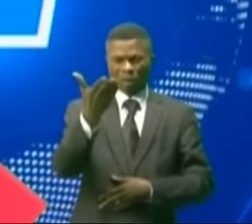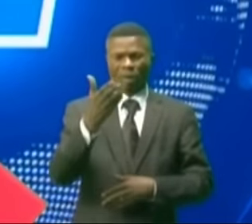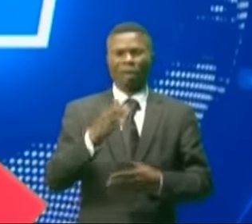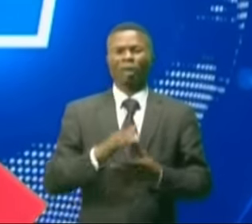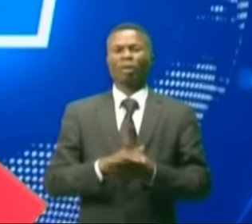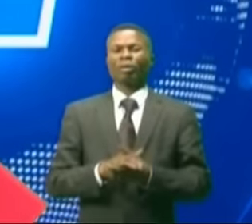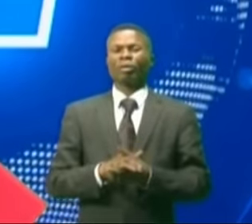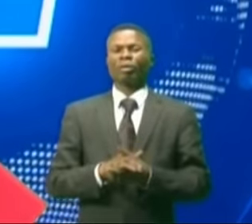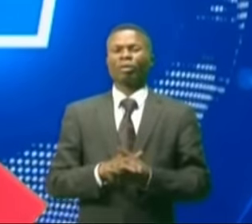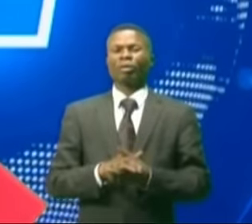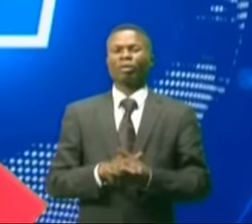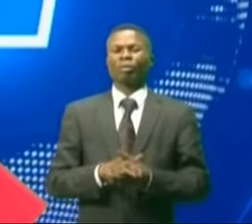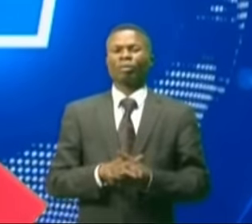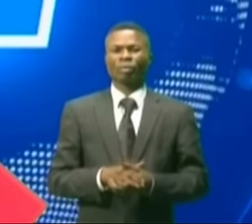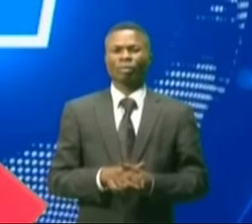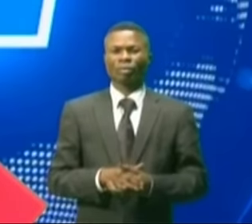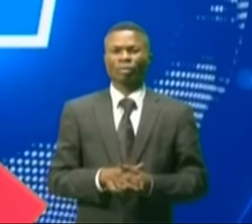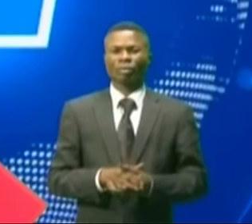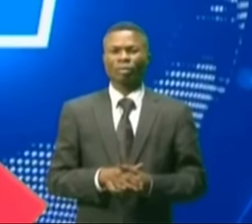Renette Koulonga.